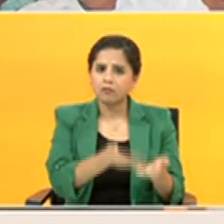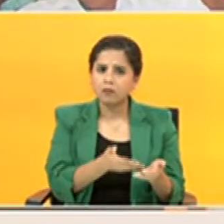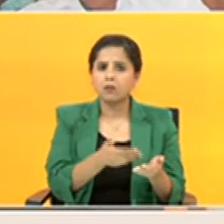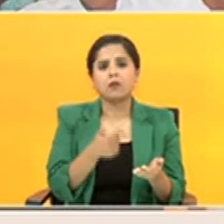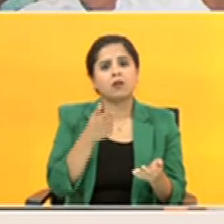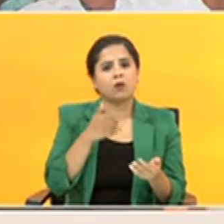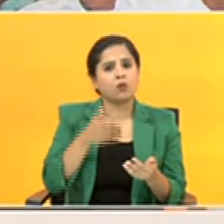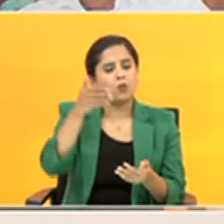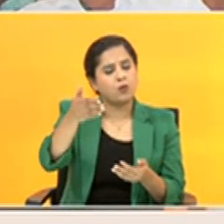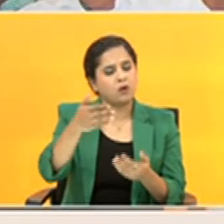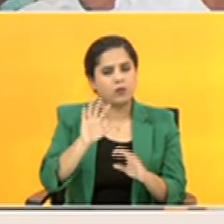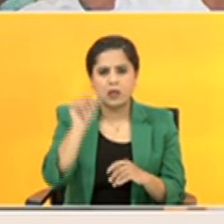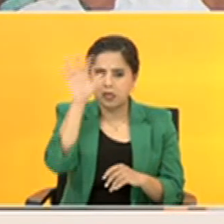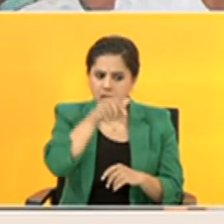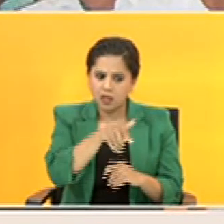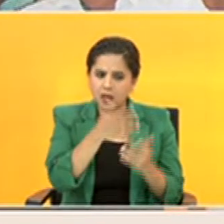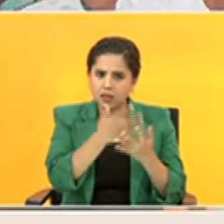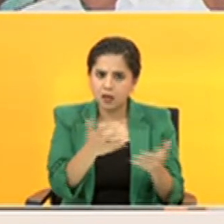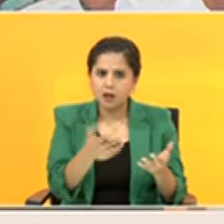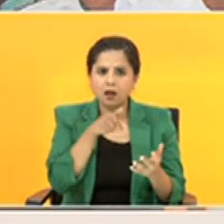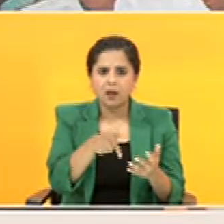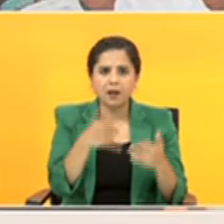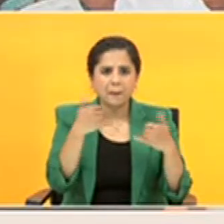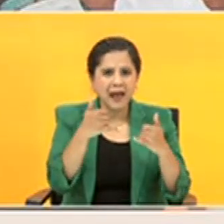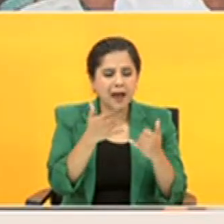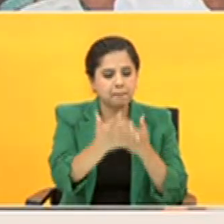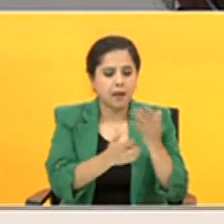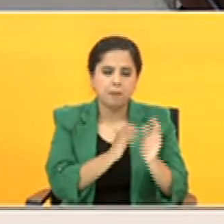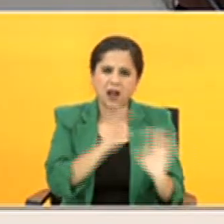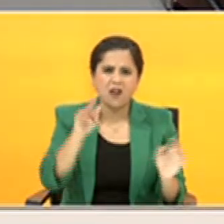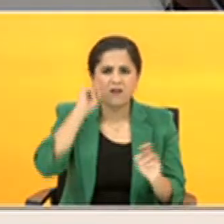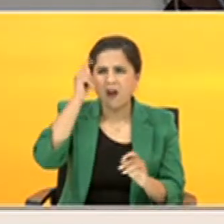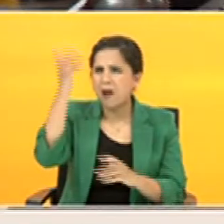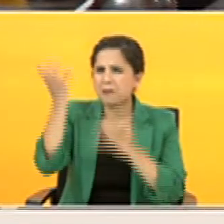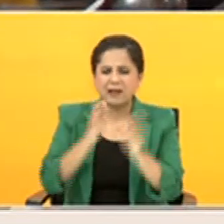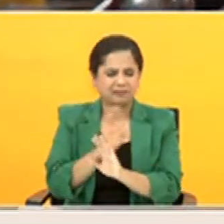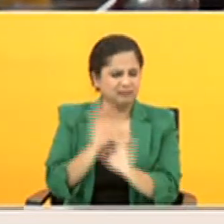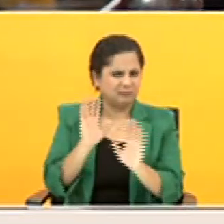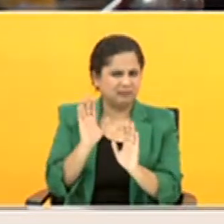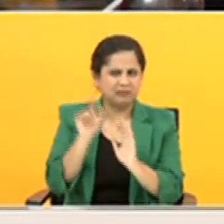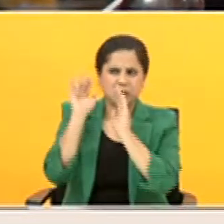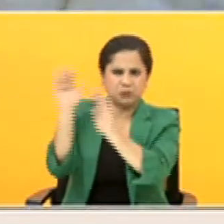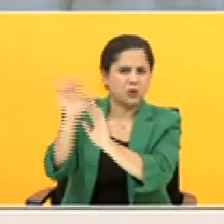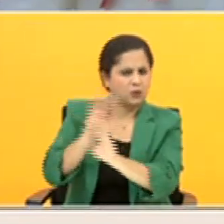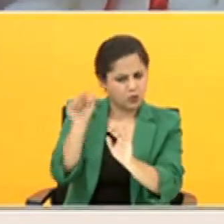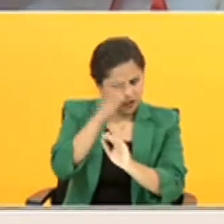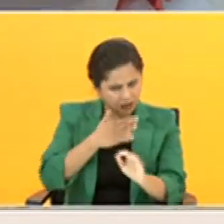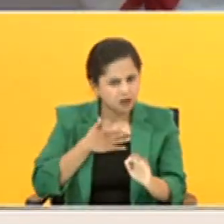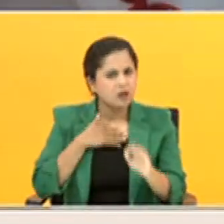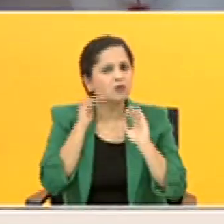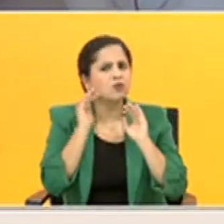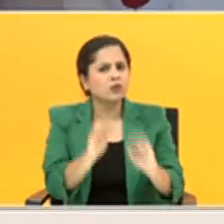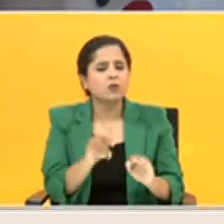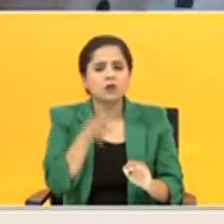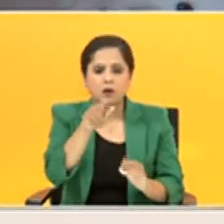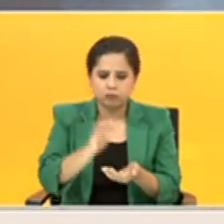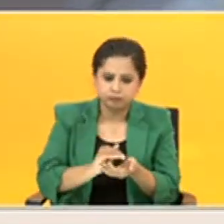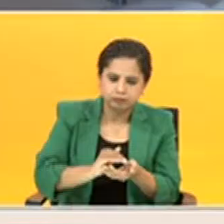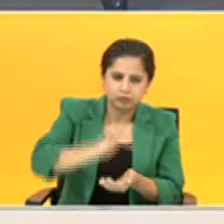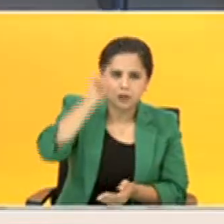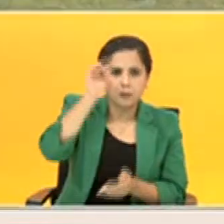सिर्फ भारत में बने खिलौने ही लेंगे। देशभक्ति की शुरुआत बचपन से